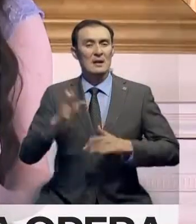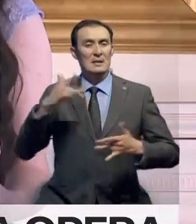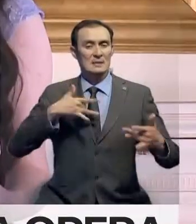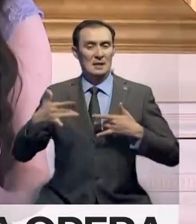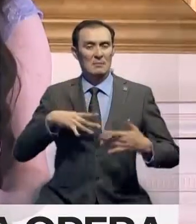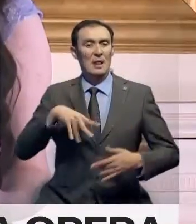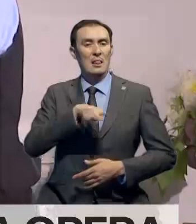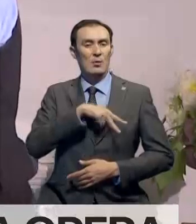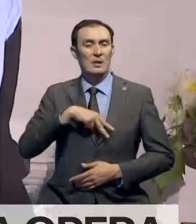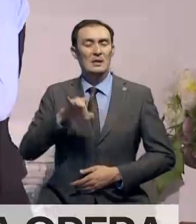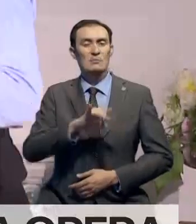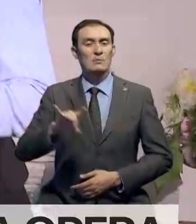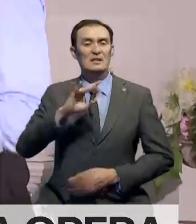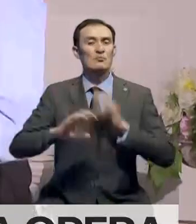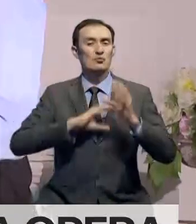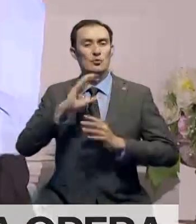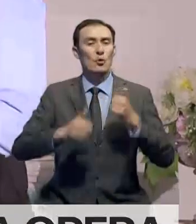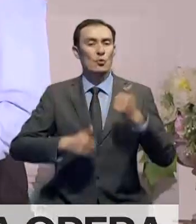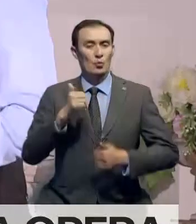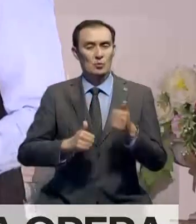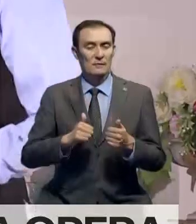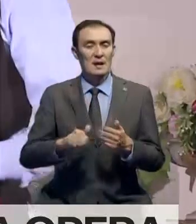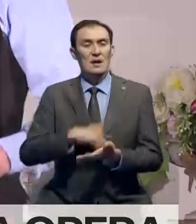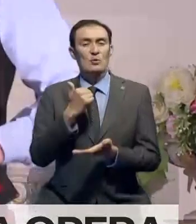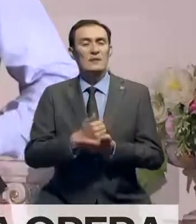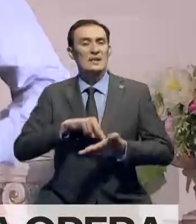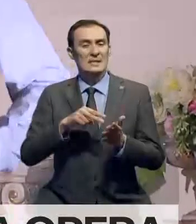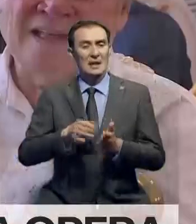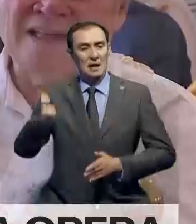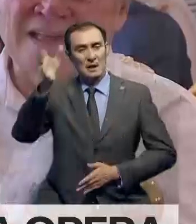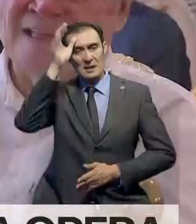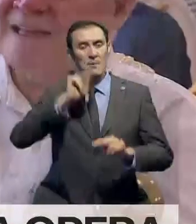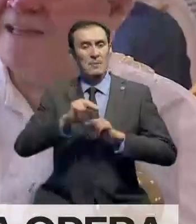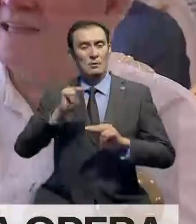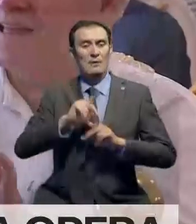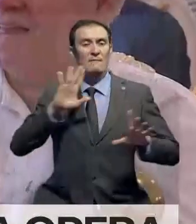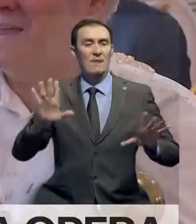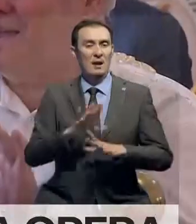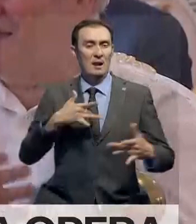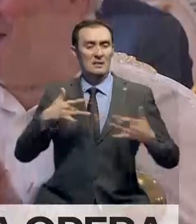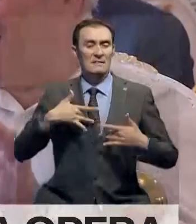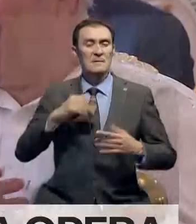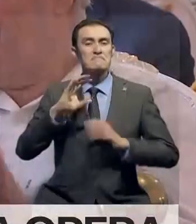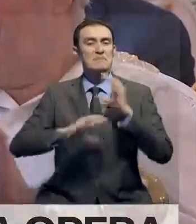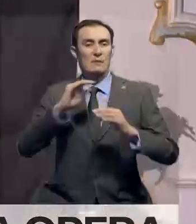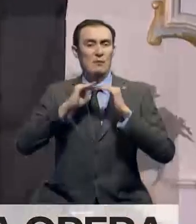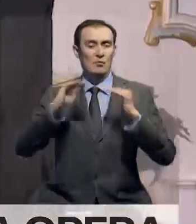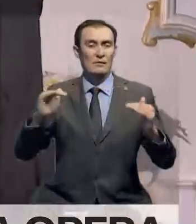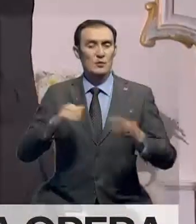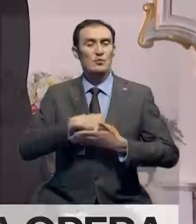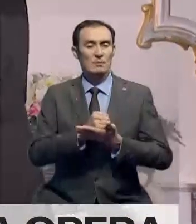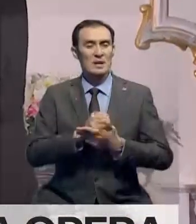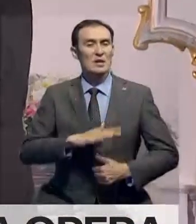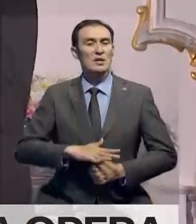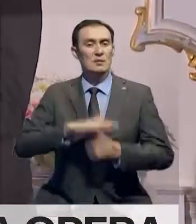стали лауреатами республиканских и международных конкурсов. Ключевая цель Академии – подготовка вокалистов мирового уровня и укрепление